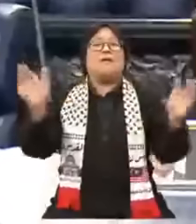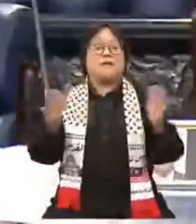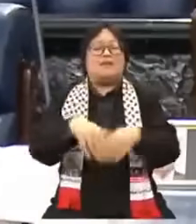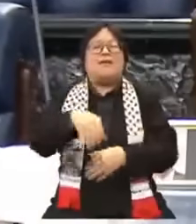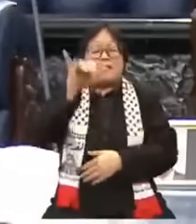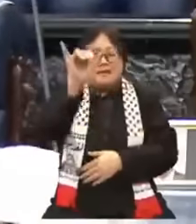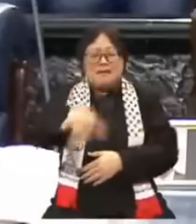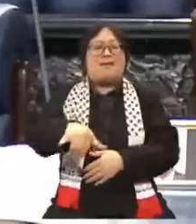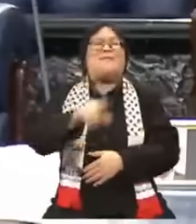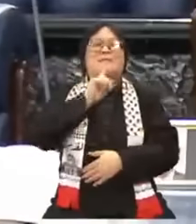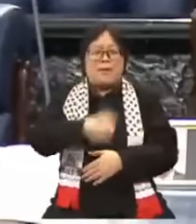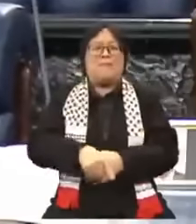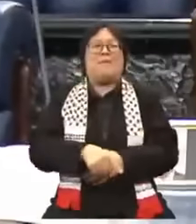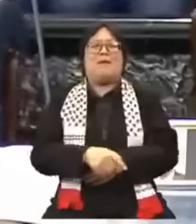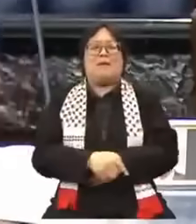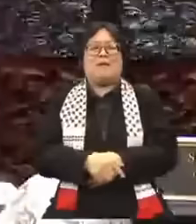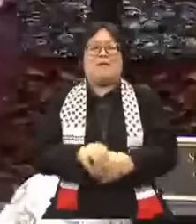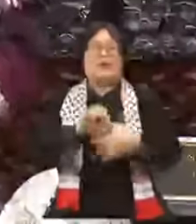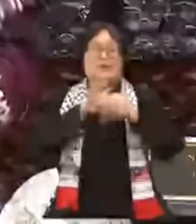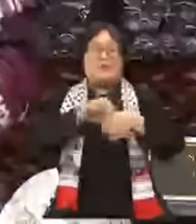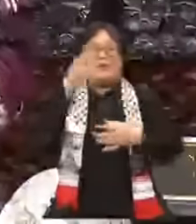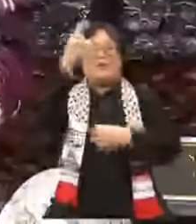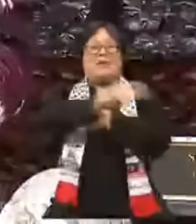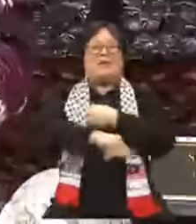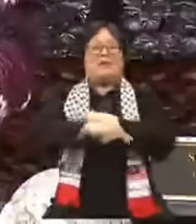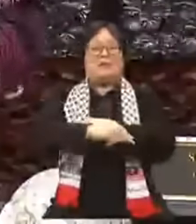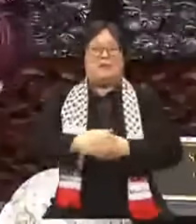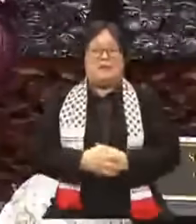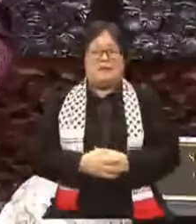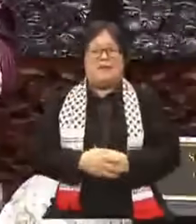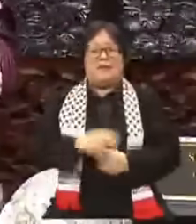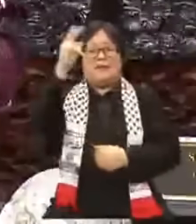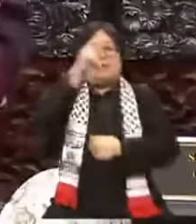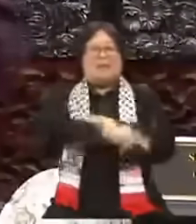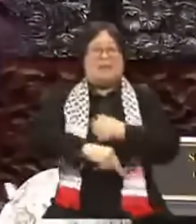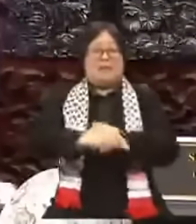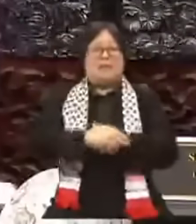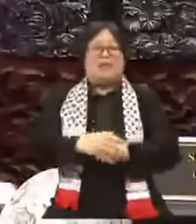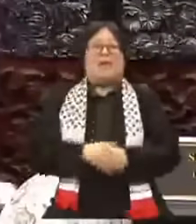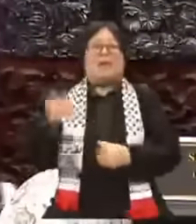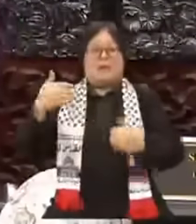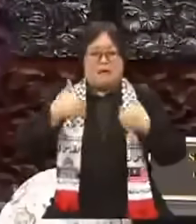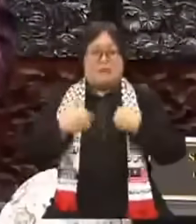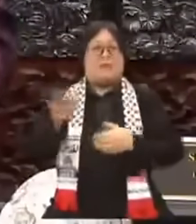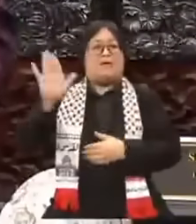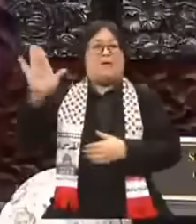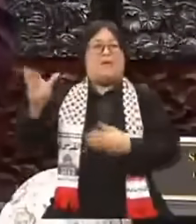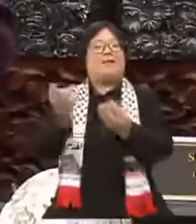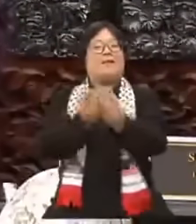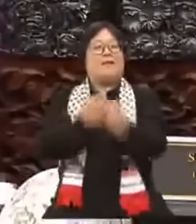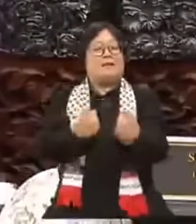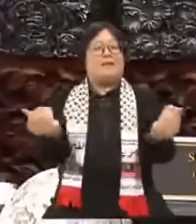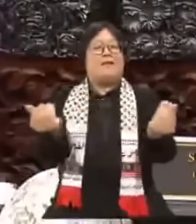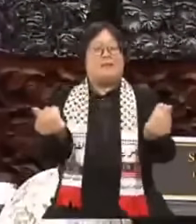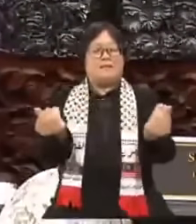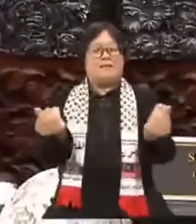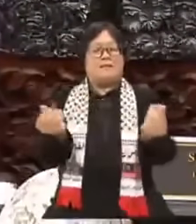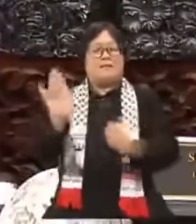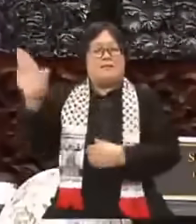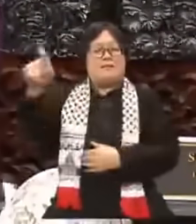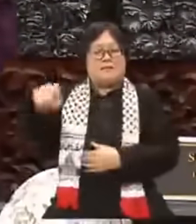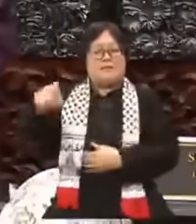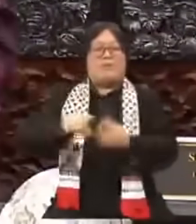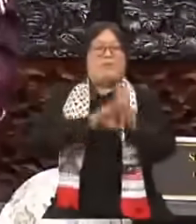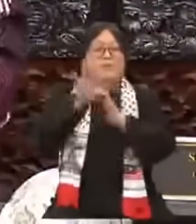kecil Memang terlaluendah kerjasama kerajaan negeri kerajan negeri Pa dia ada juga tanah-tanah yang dia perlu